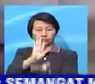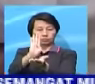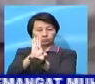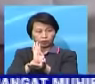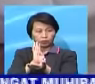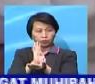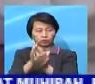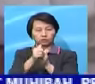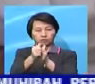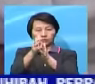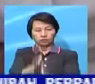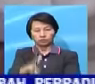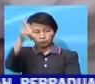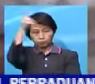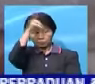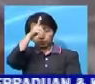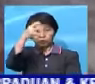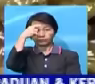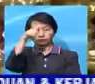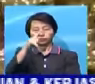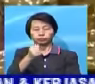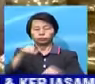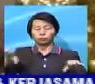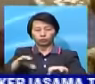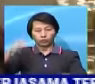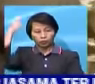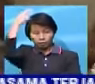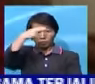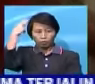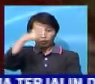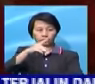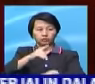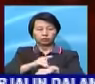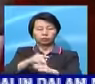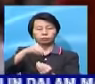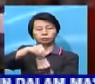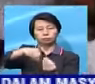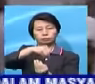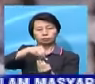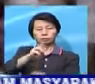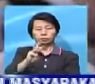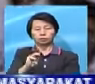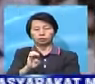bantuan yang diberi oleh kepimpinan kerajaan untuk mengerjakan haji di Tanah Suci.